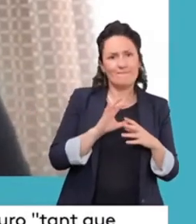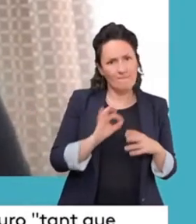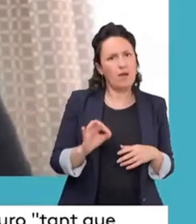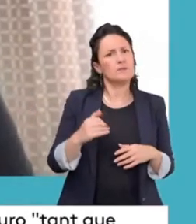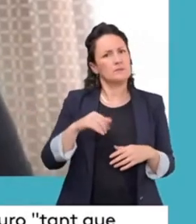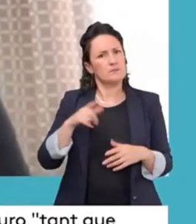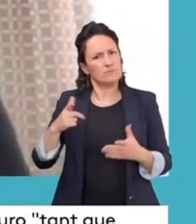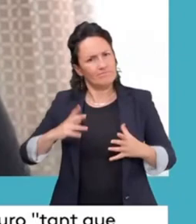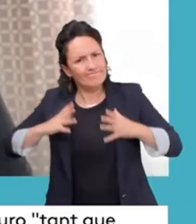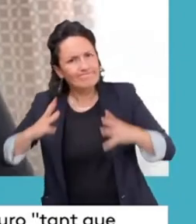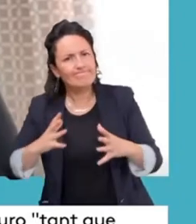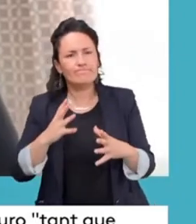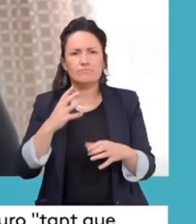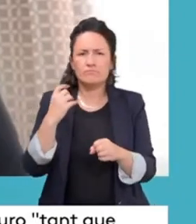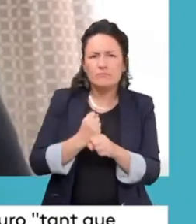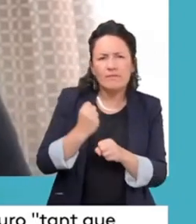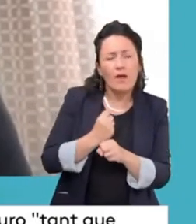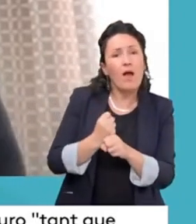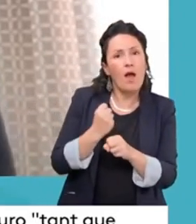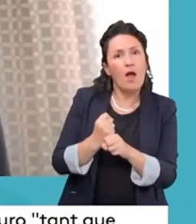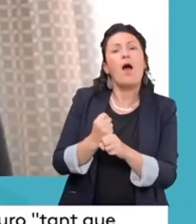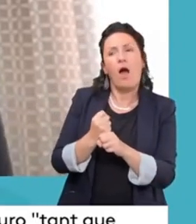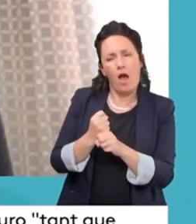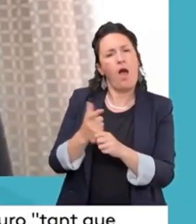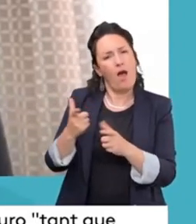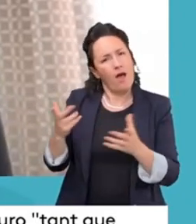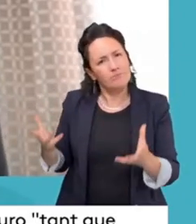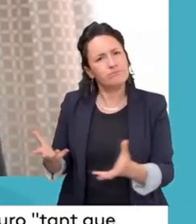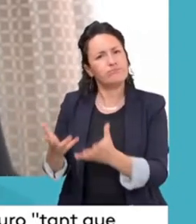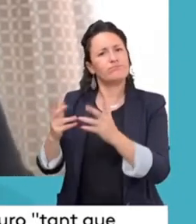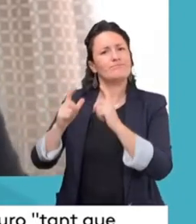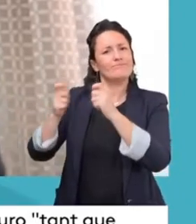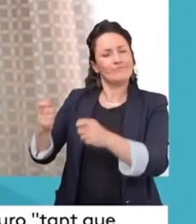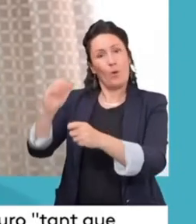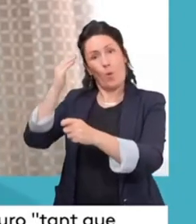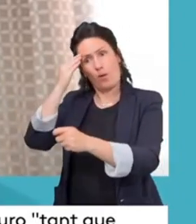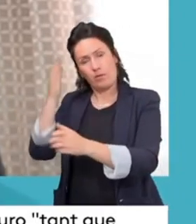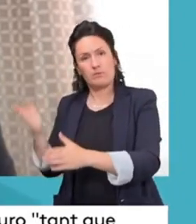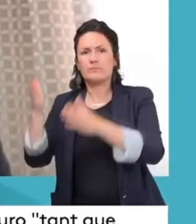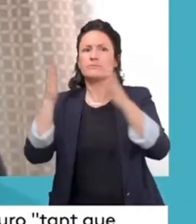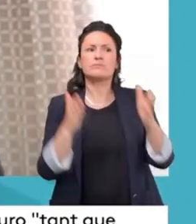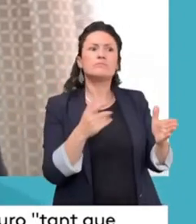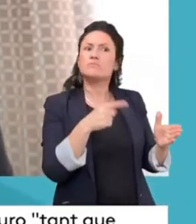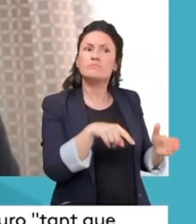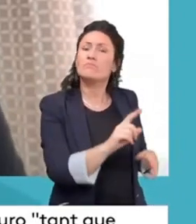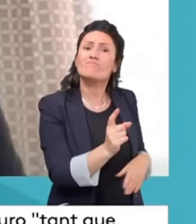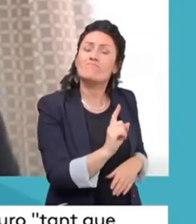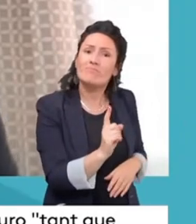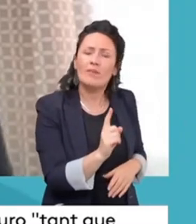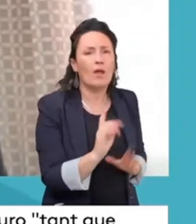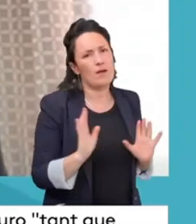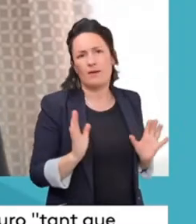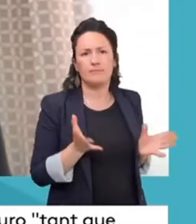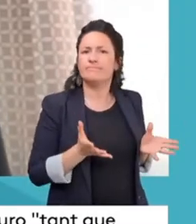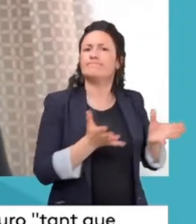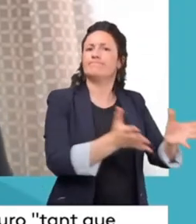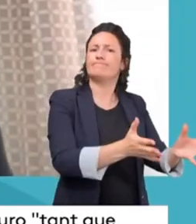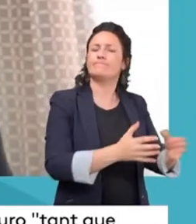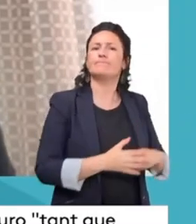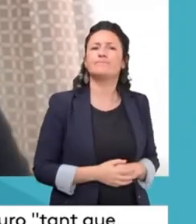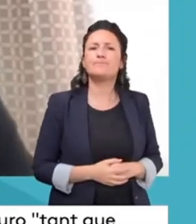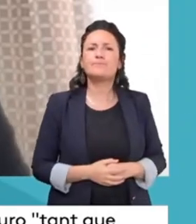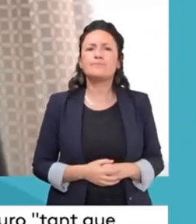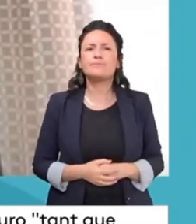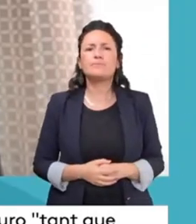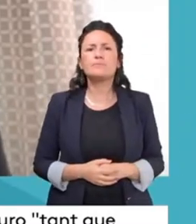leur capacité à s'intégrer, notamment par le travail, de pouvoir rester sur le territoire, et en même temps de renforcer un certain nombre de